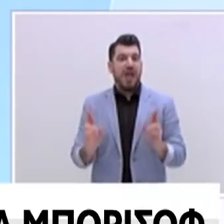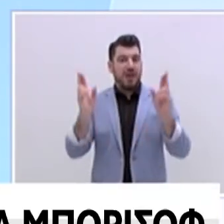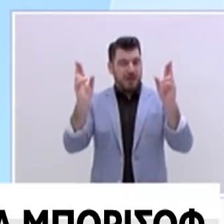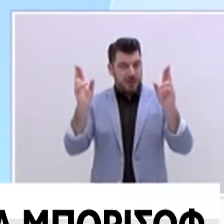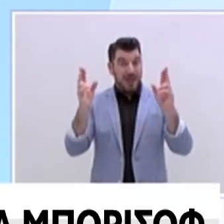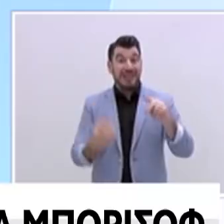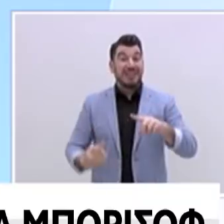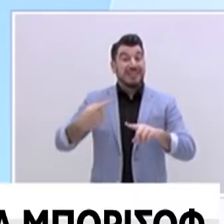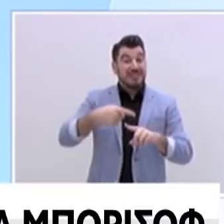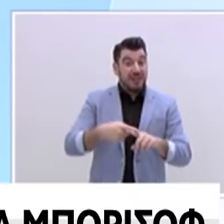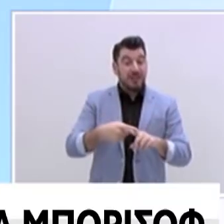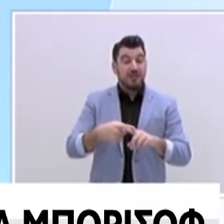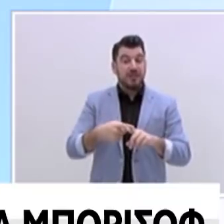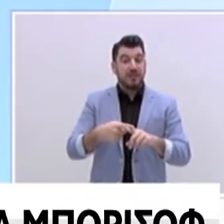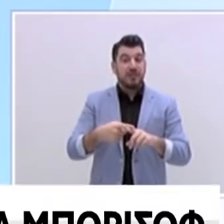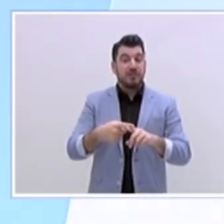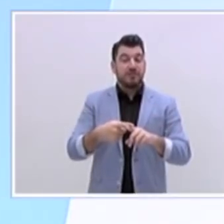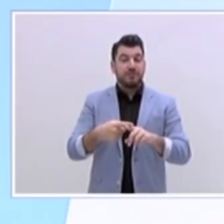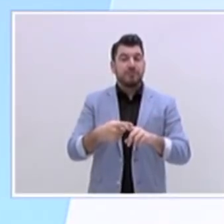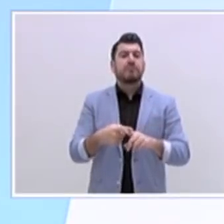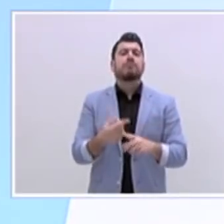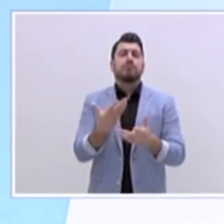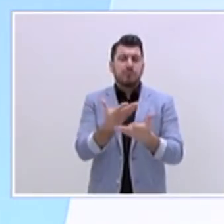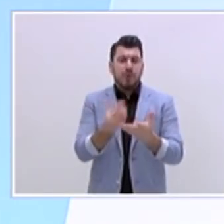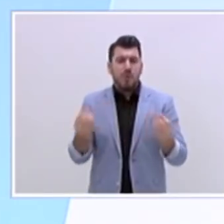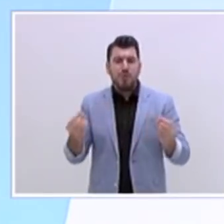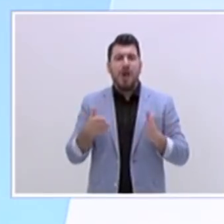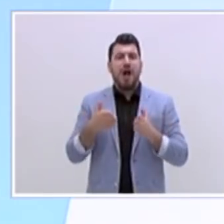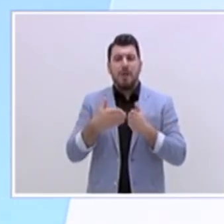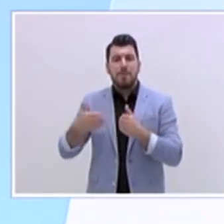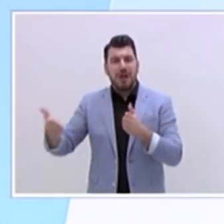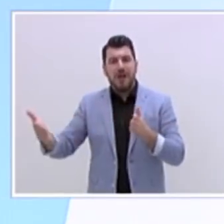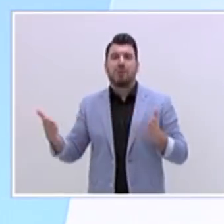πολλαπλασιάσει και την προσέλευση οντοπόρων πλοίων στο λιμάνι της.